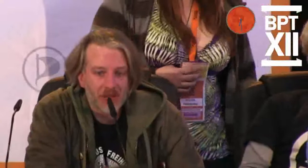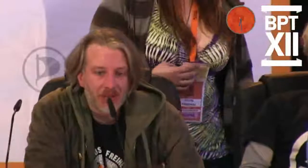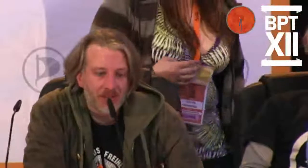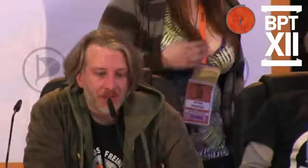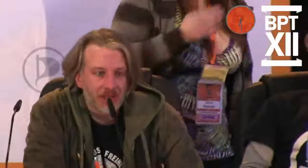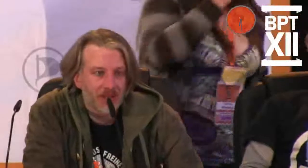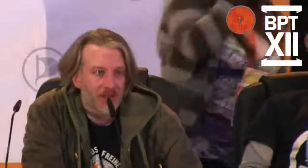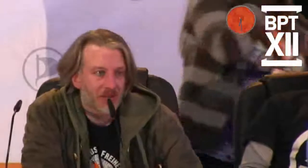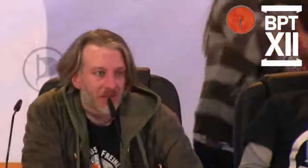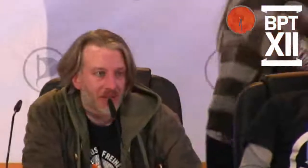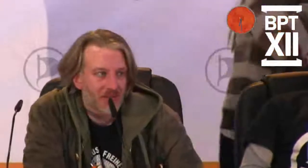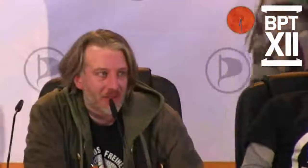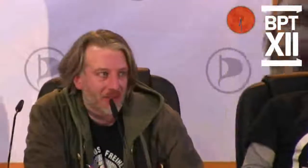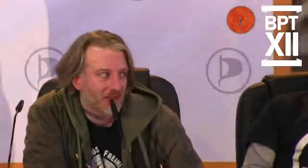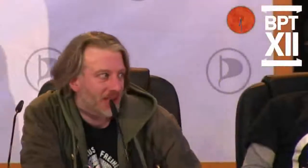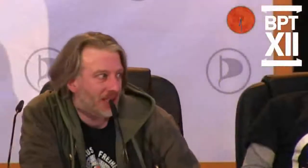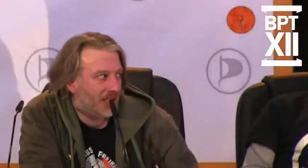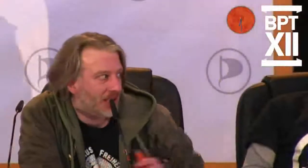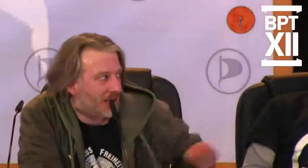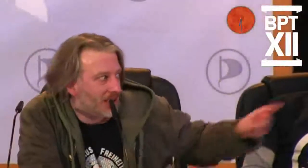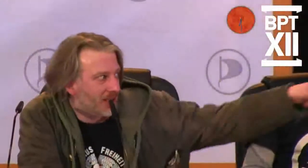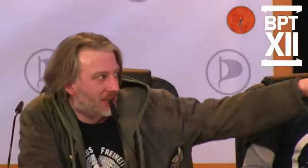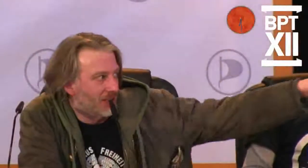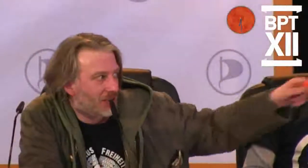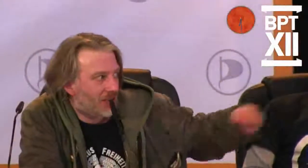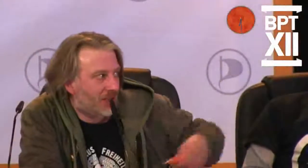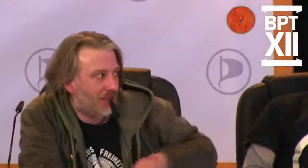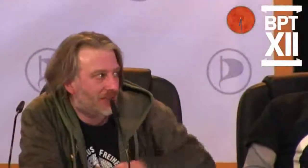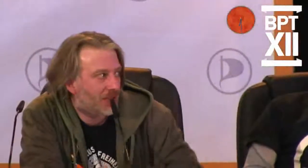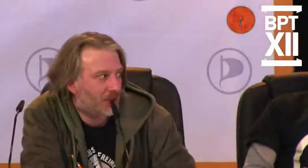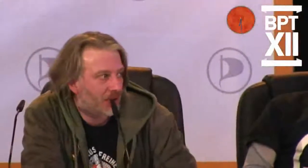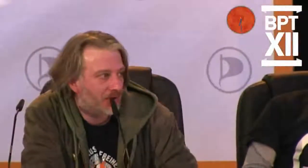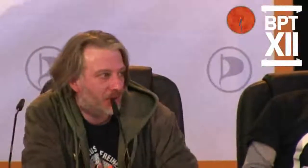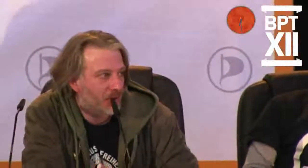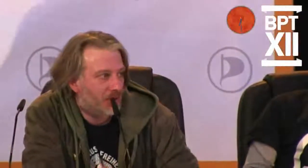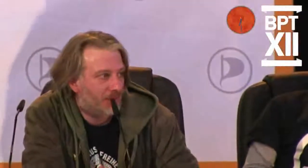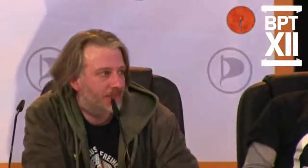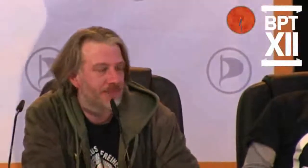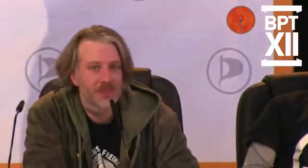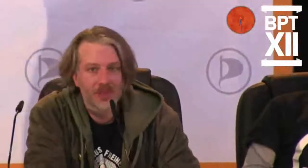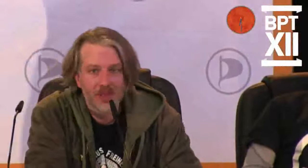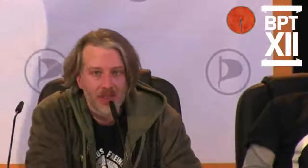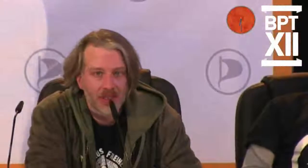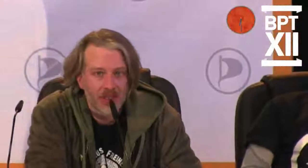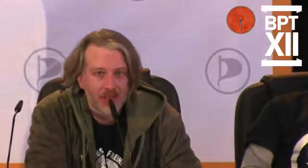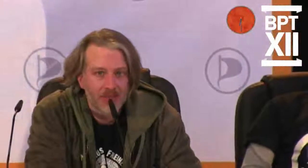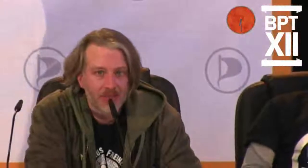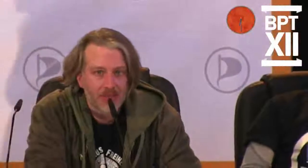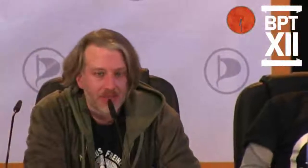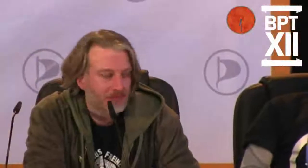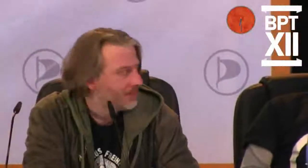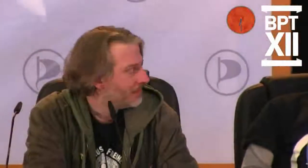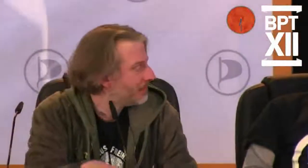okay wir haben noch eine ganze Menge Durchsage wegen Mitfahrgelegenheiten die können einfach hier hoch auf die Bühne kommen